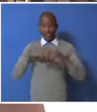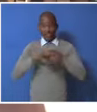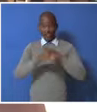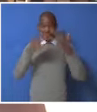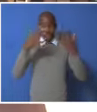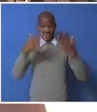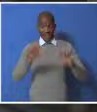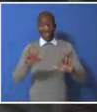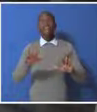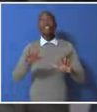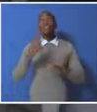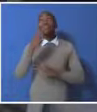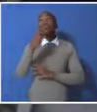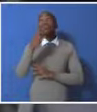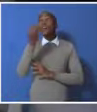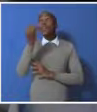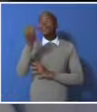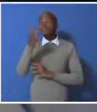Ke be ke registera jalo. Ka